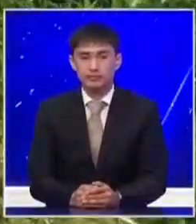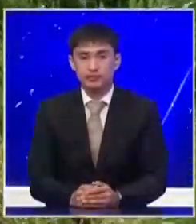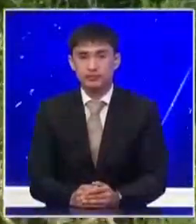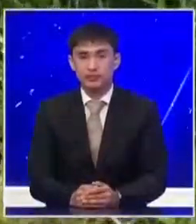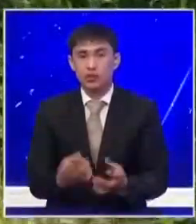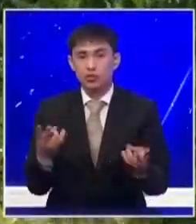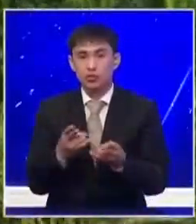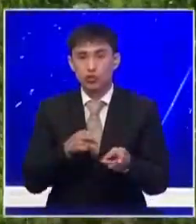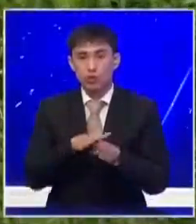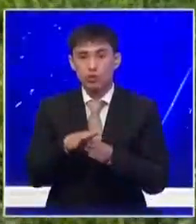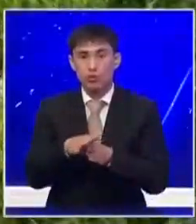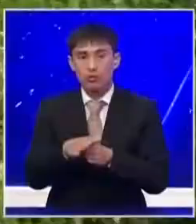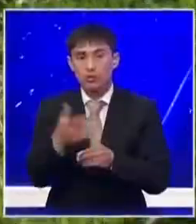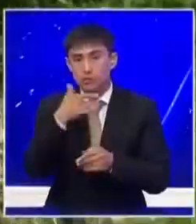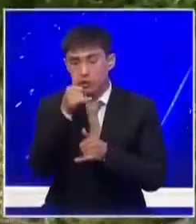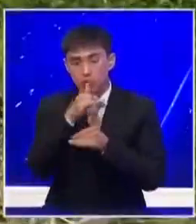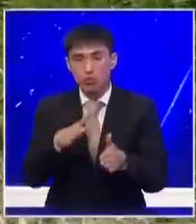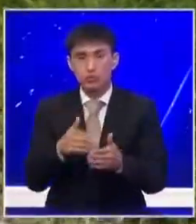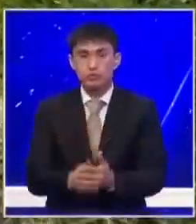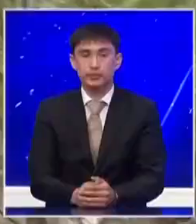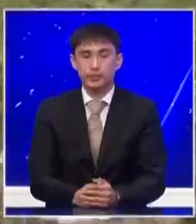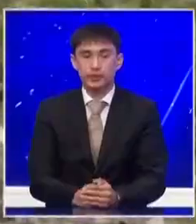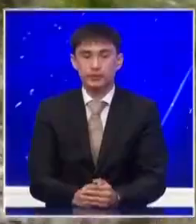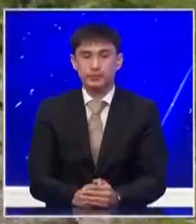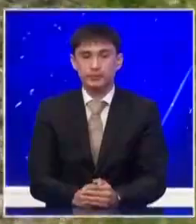Нужного объема мы по этому каналу себе загнать не можем на поле.